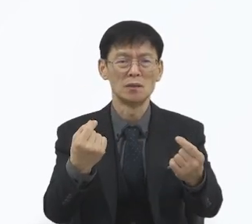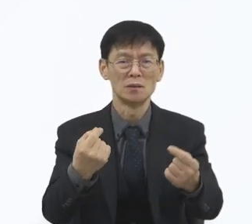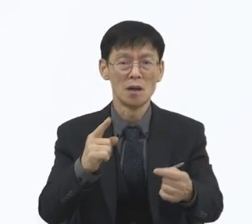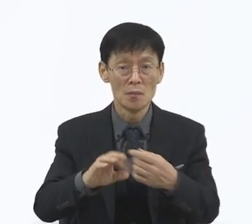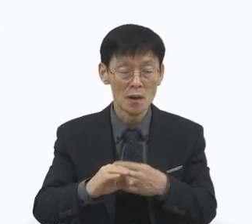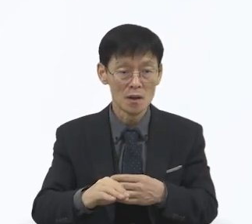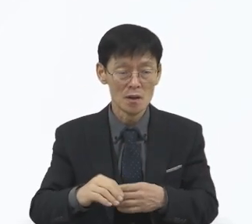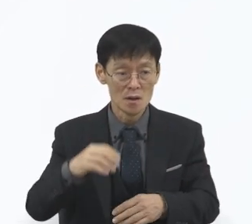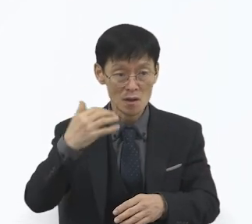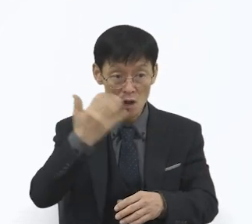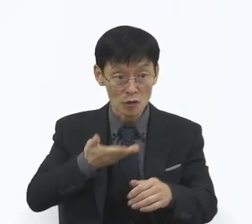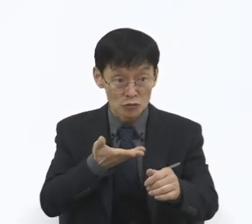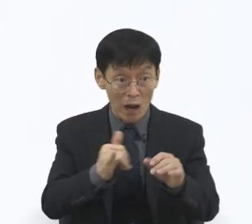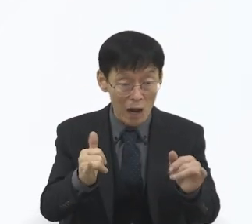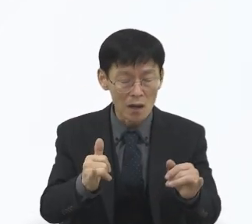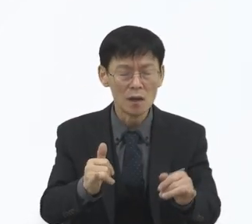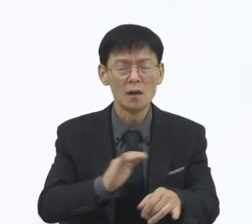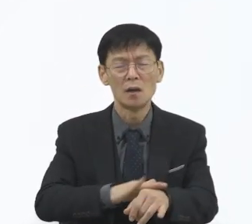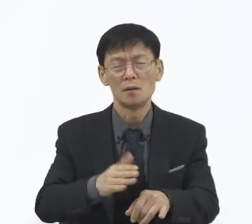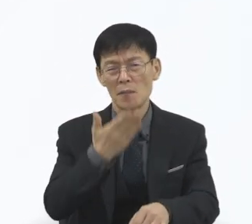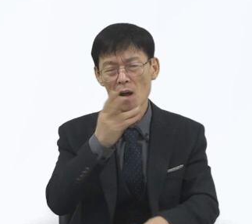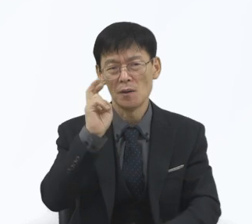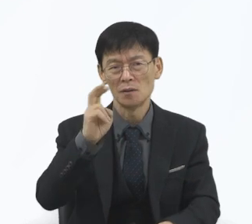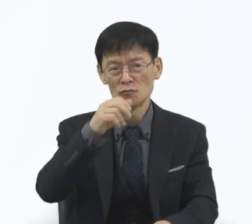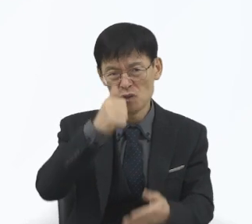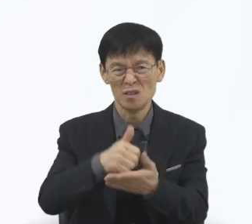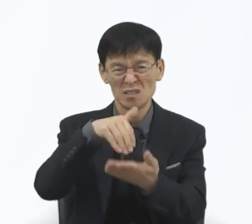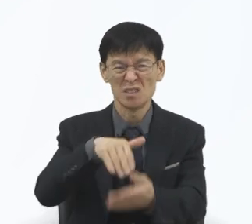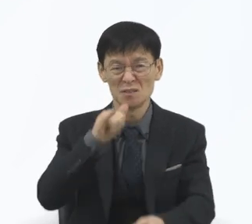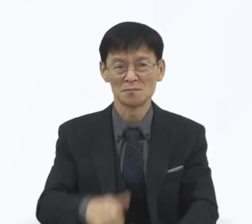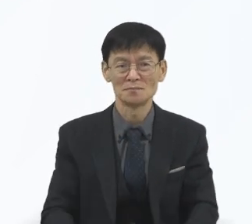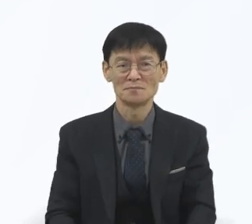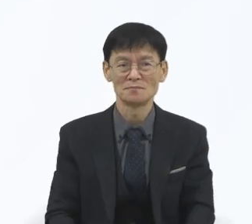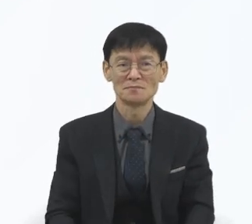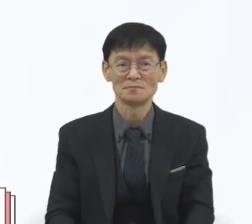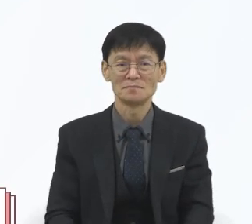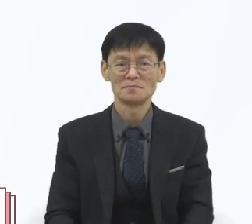즉 성희롱을 한 사람이 될 수 있기 때문입니다.